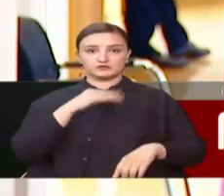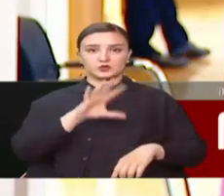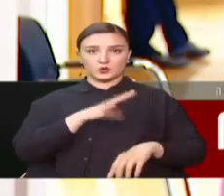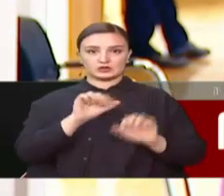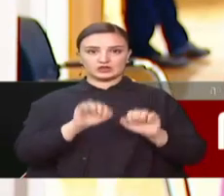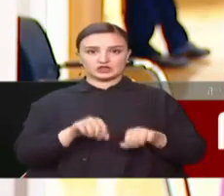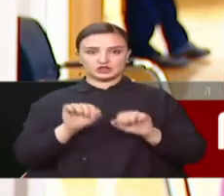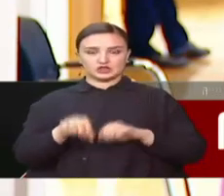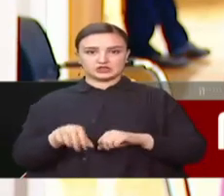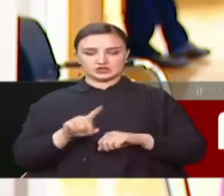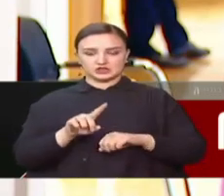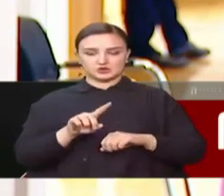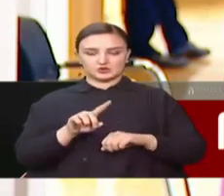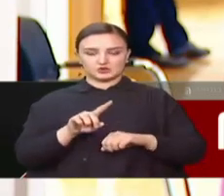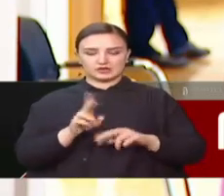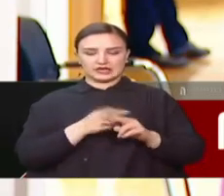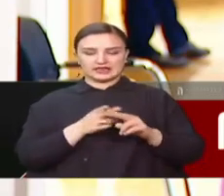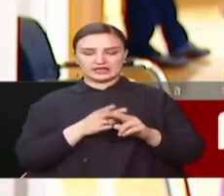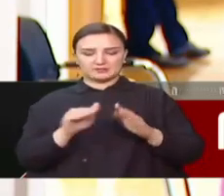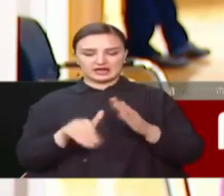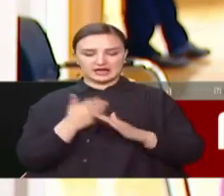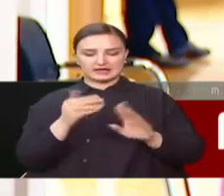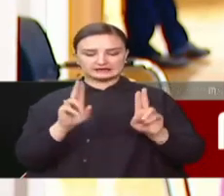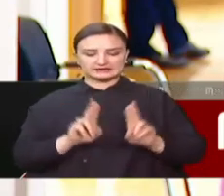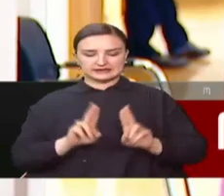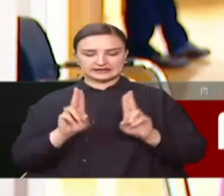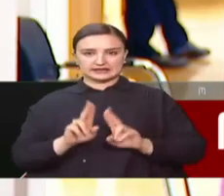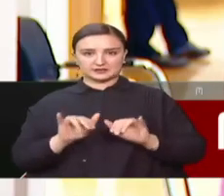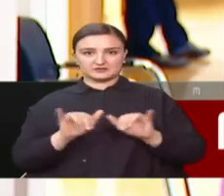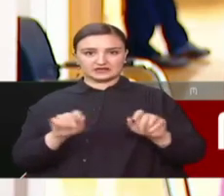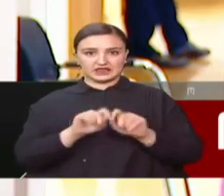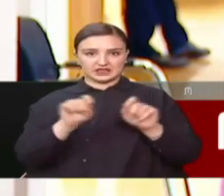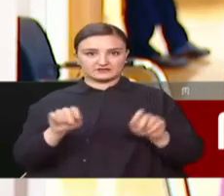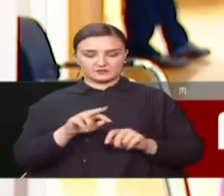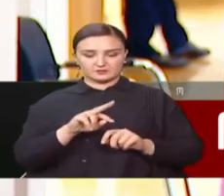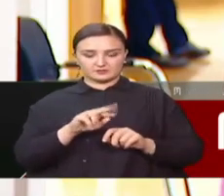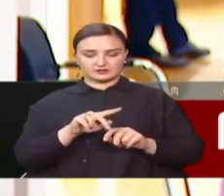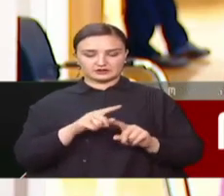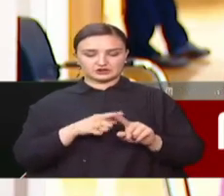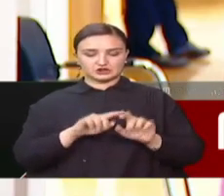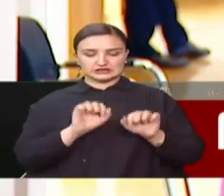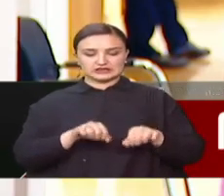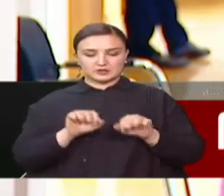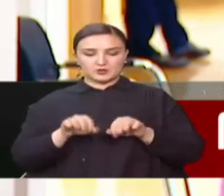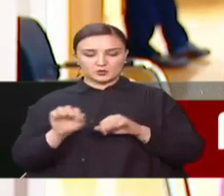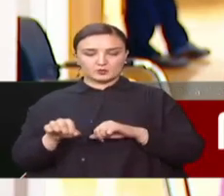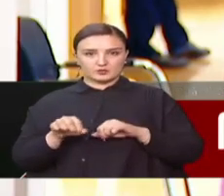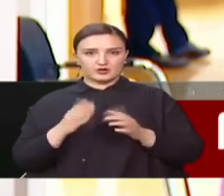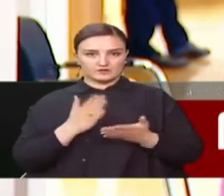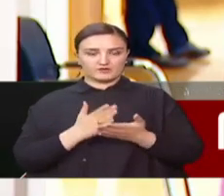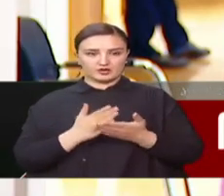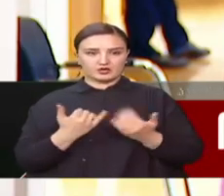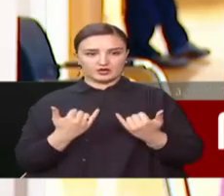შანსი რომ რაღაცა განაიარაღება და აი ახალი სტანდარტების დანერგვაზე გადავსულიყავით ხო აი ეს შესაძლებლობის ფანჯარა ეხლაც